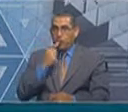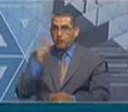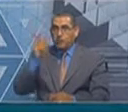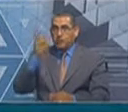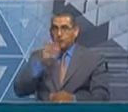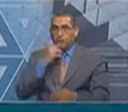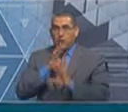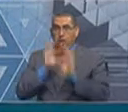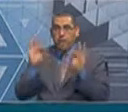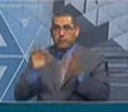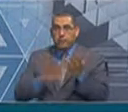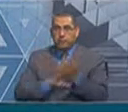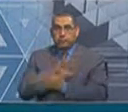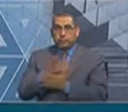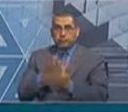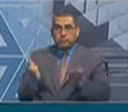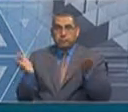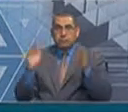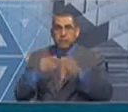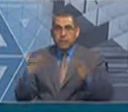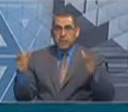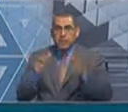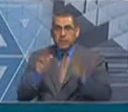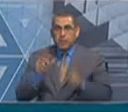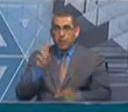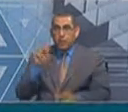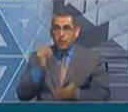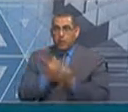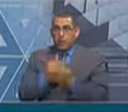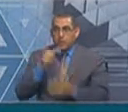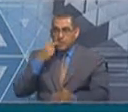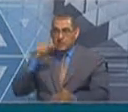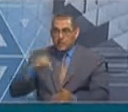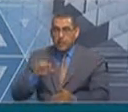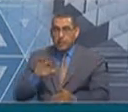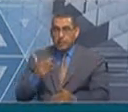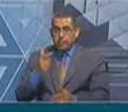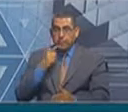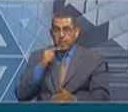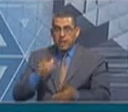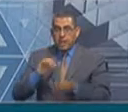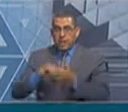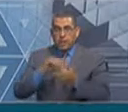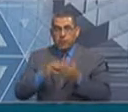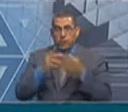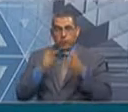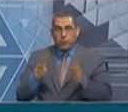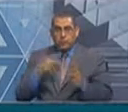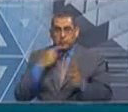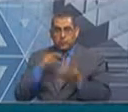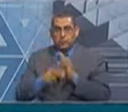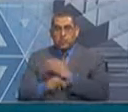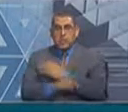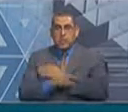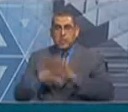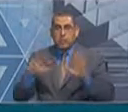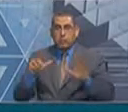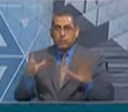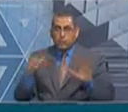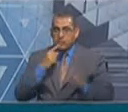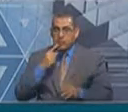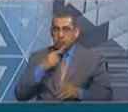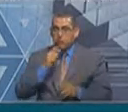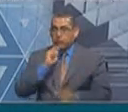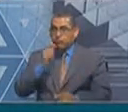بكل المقاييس ستكون اجتماعات الجمعية العامة هذا العام، حيث افتتحت المنظمة أسبوعها السنوي